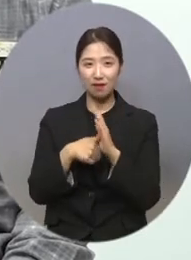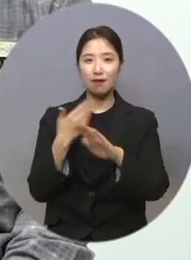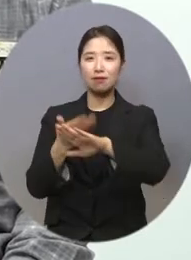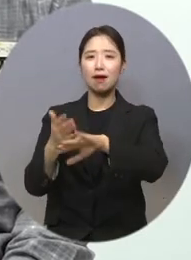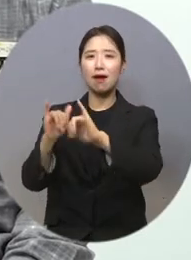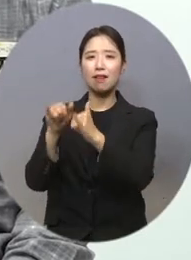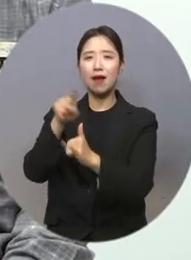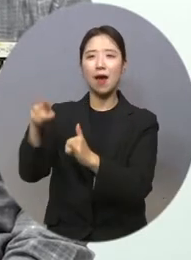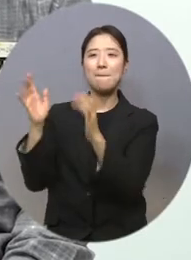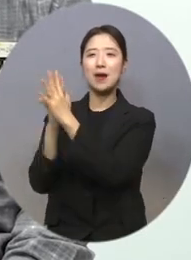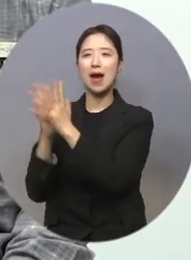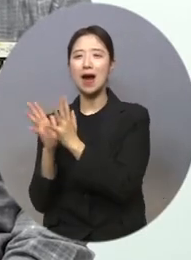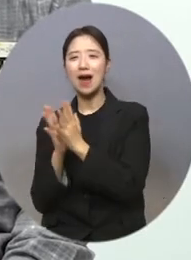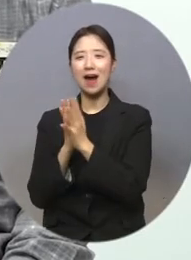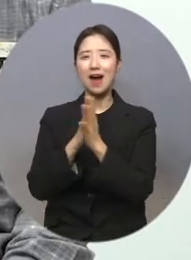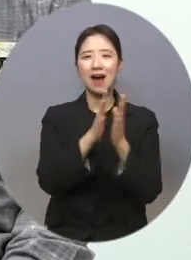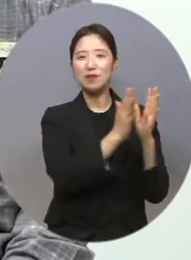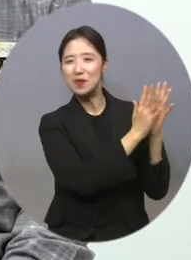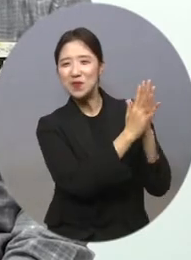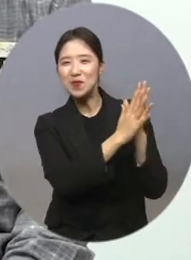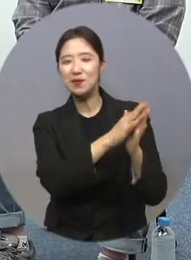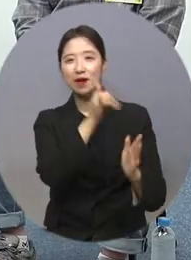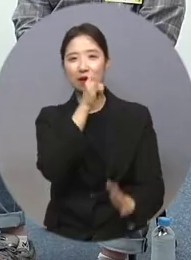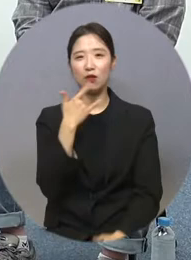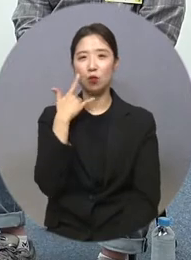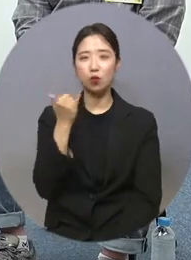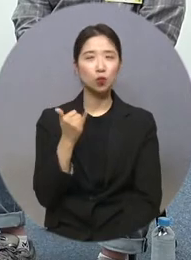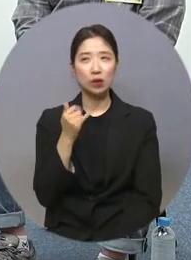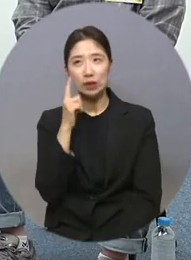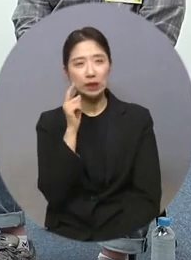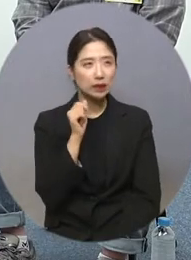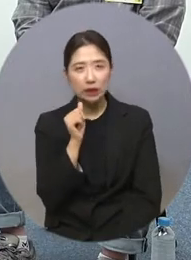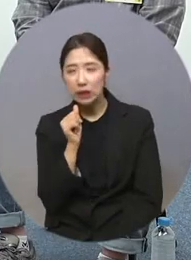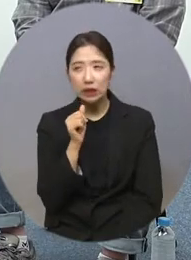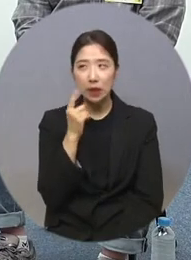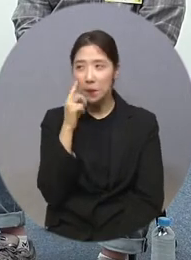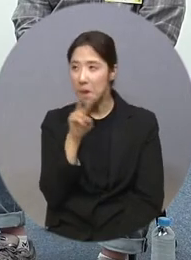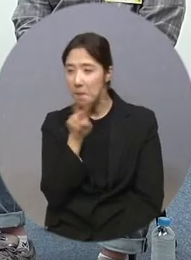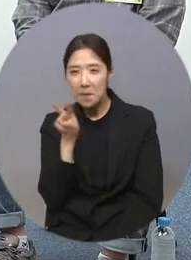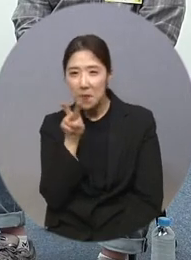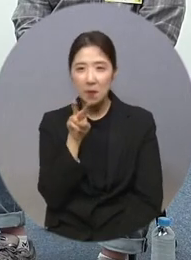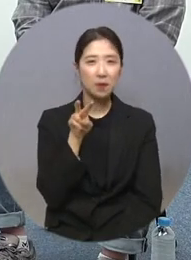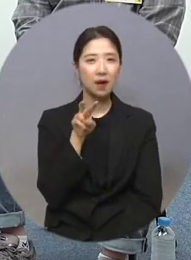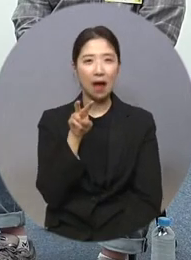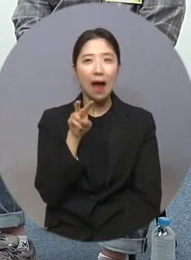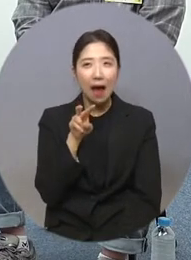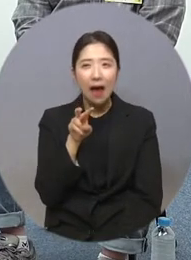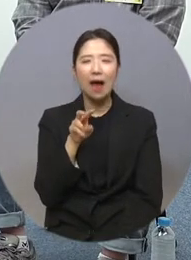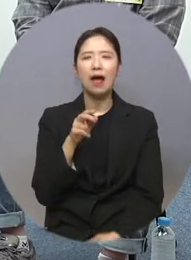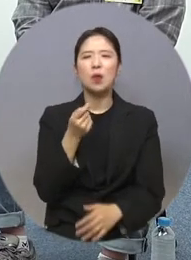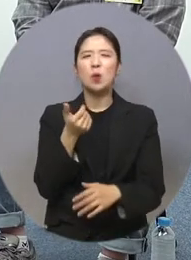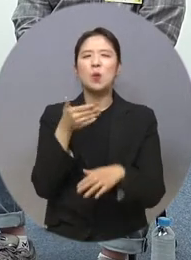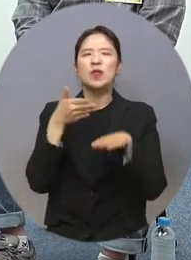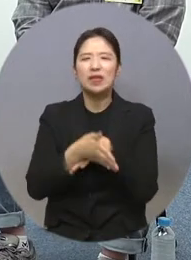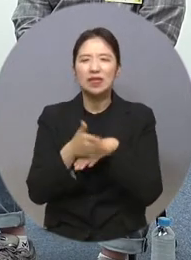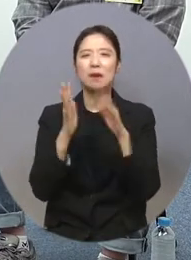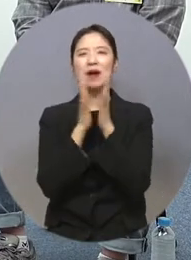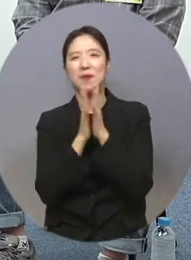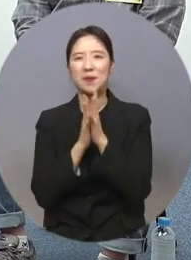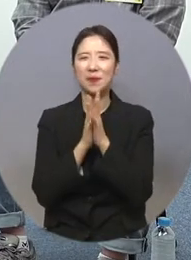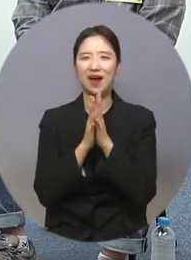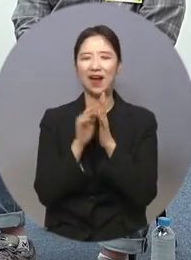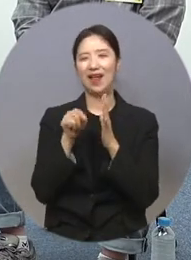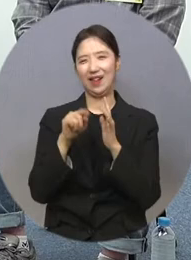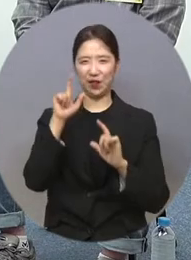사람들이 박수를 치면 이 아버지 어머니가 약간 눈치를 보고 같이 저 뒤늦게 박수를 친다거나 그런